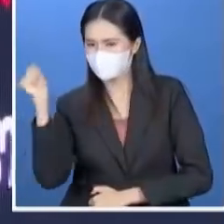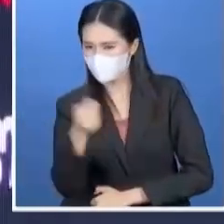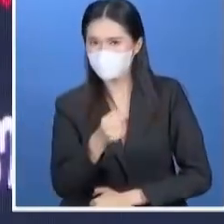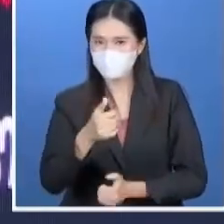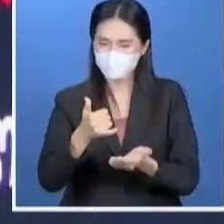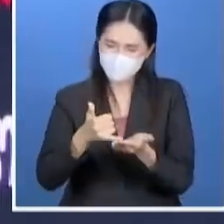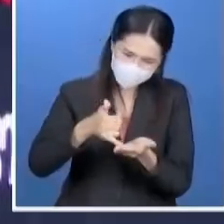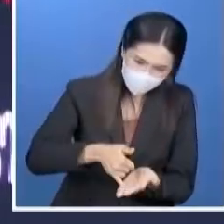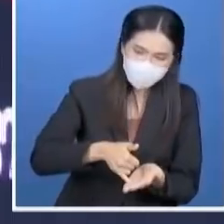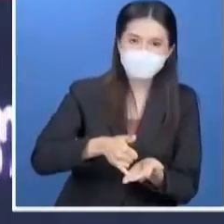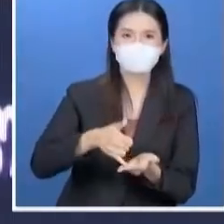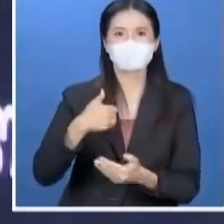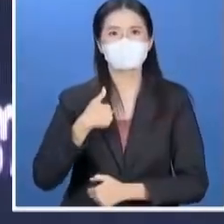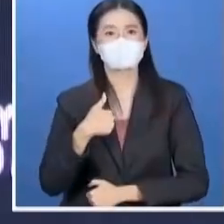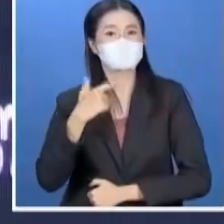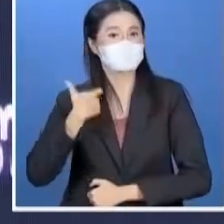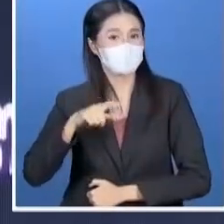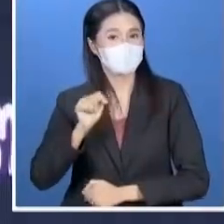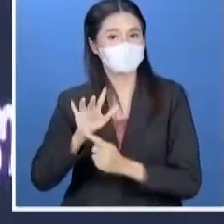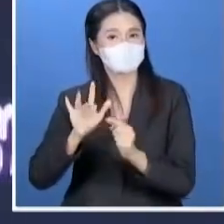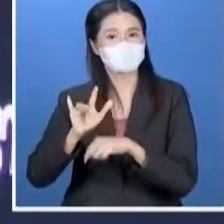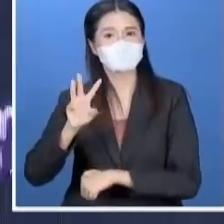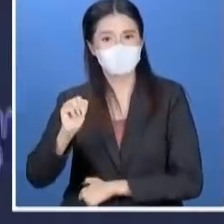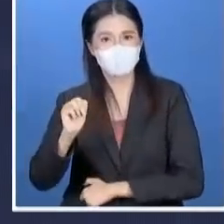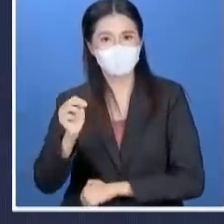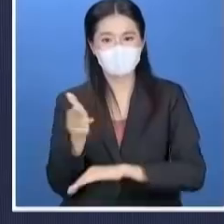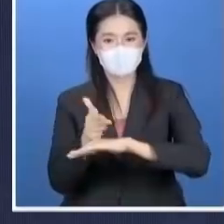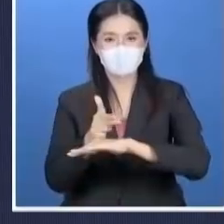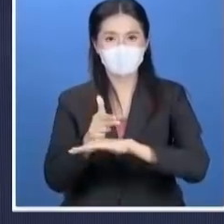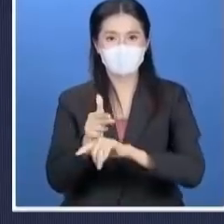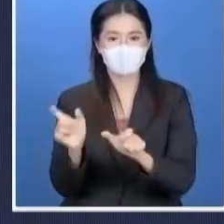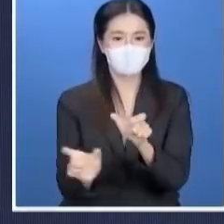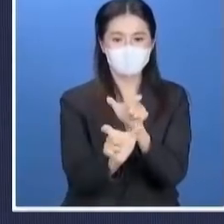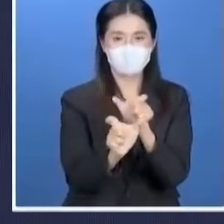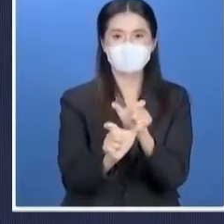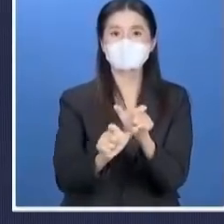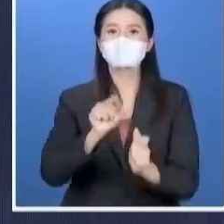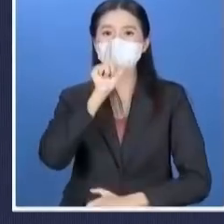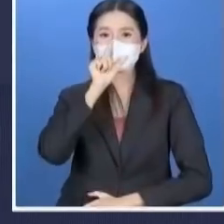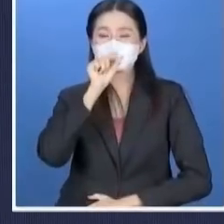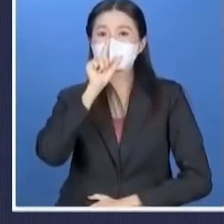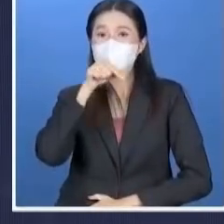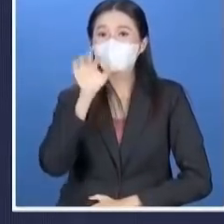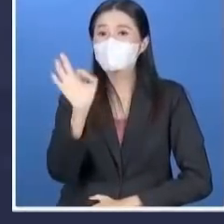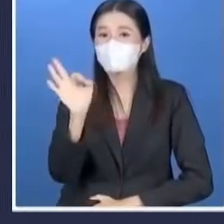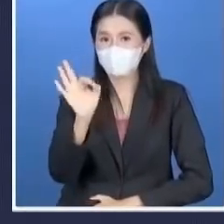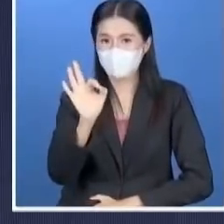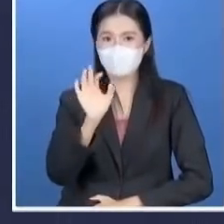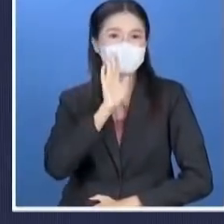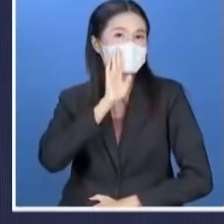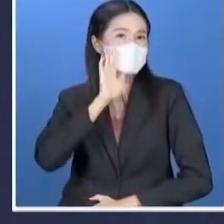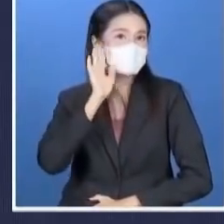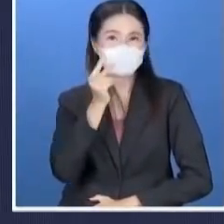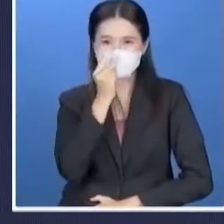องก้มตัวลงไปแบบนี้ทนายตั้มเนี่ยโพสต์เอาไว้แล้วก็แนบลิงก์เป็นคลิปของผู้ใช้ Twitter คนหนึ่งที่เอาคลิปนี้ไปปรับแสง